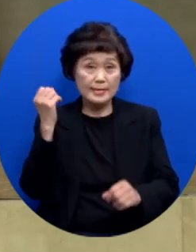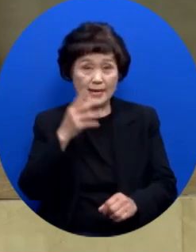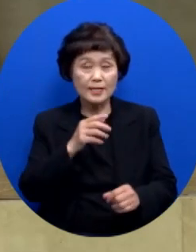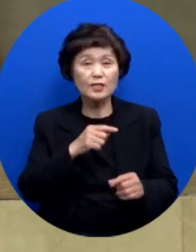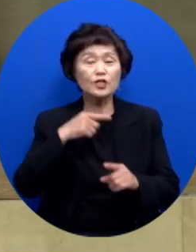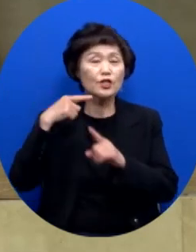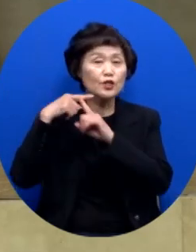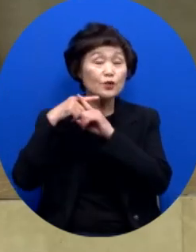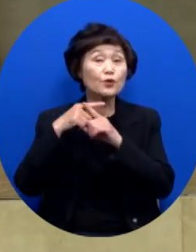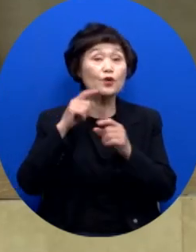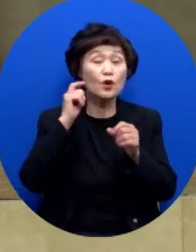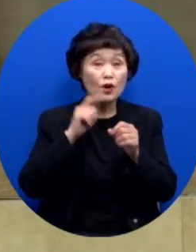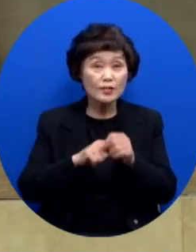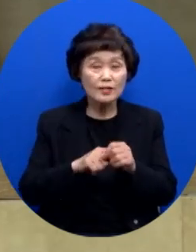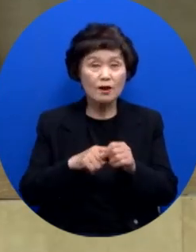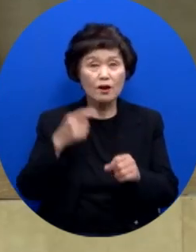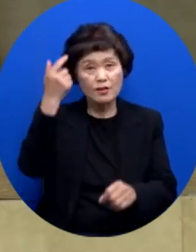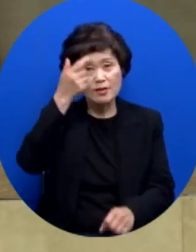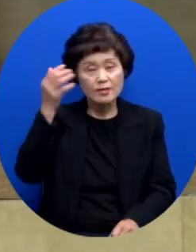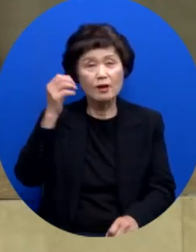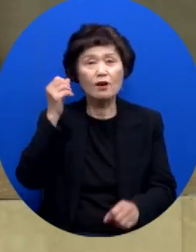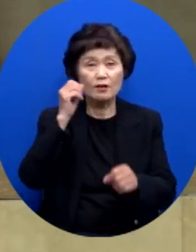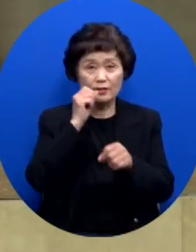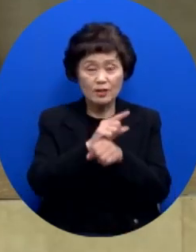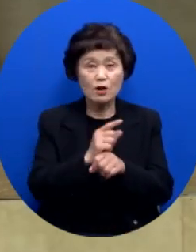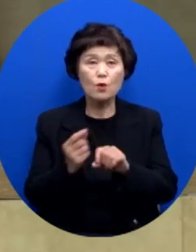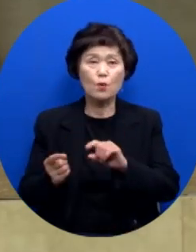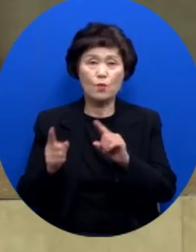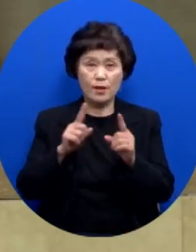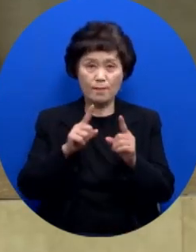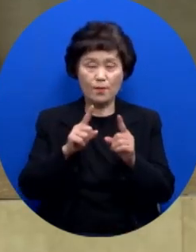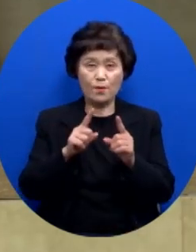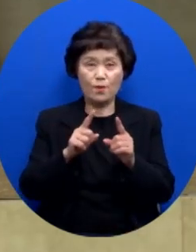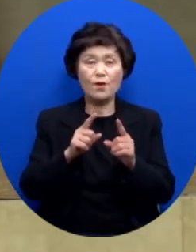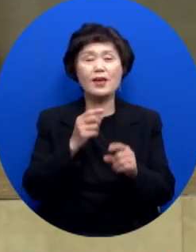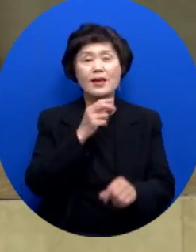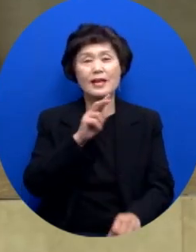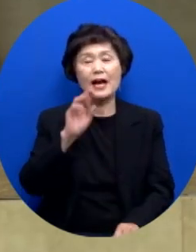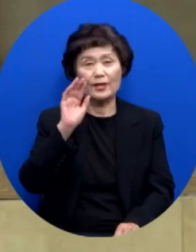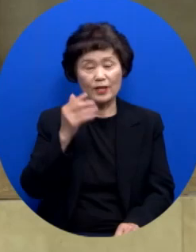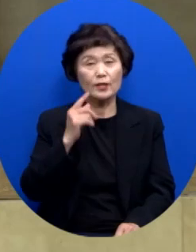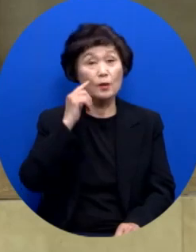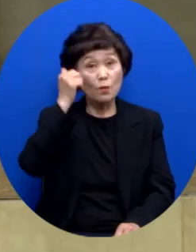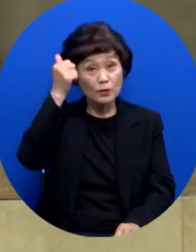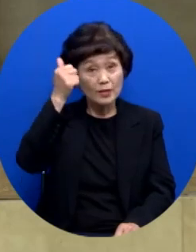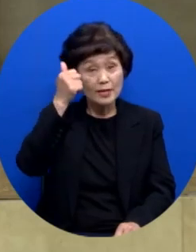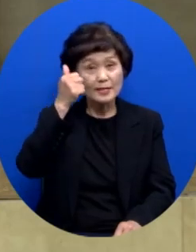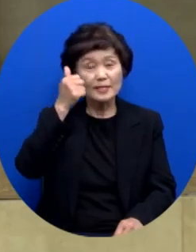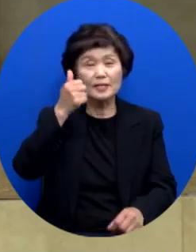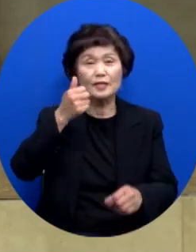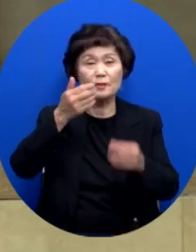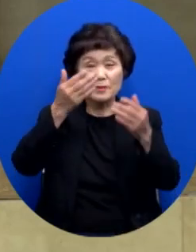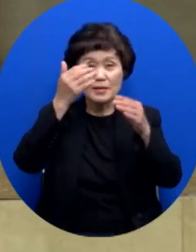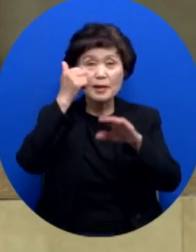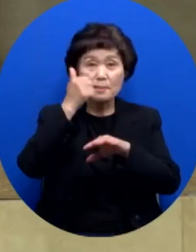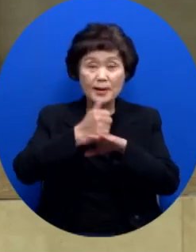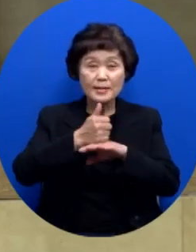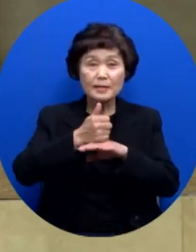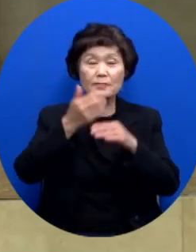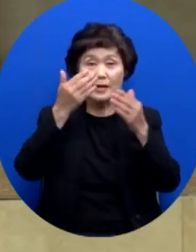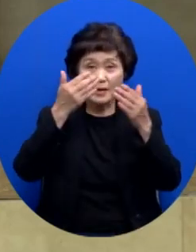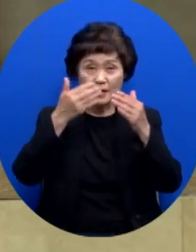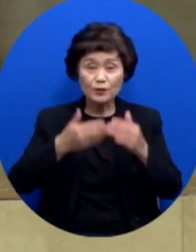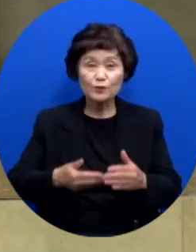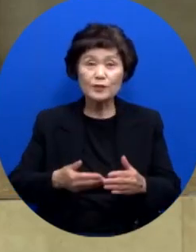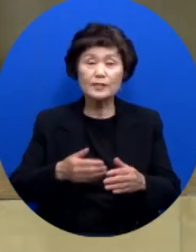순교적 영성을 회복해야 된다는 것에 이거 아마 목사님이 남겨주신 유언이고 우리 온 성도들도 그렇게 살려고 결단을